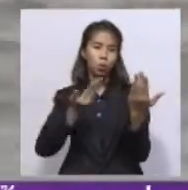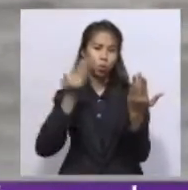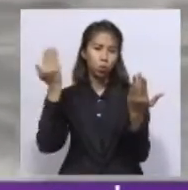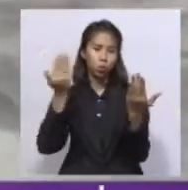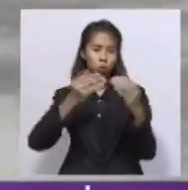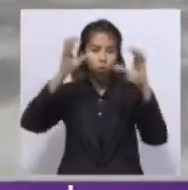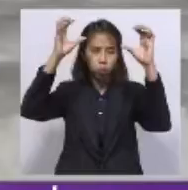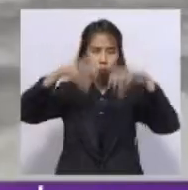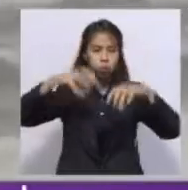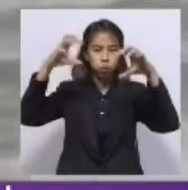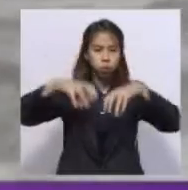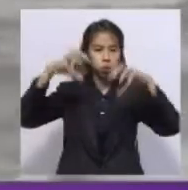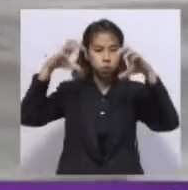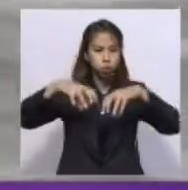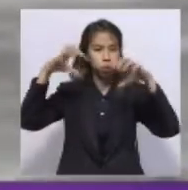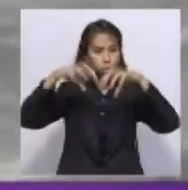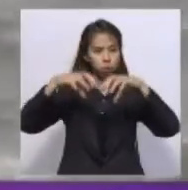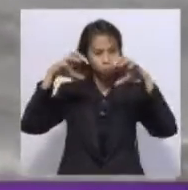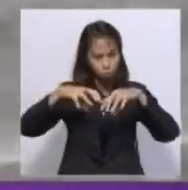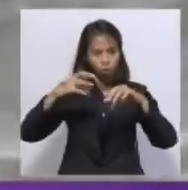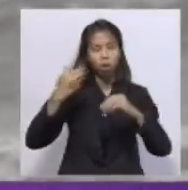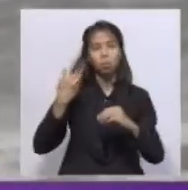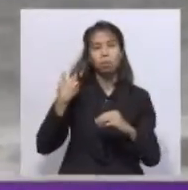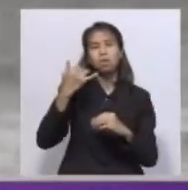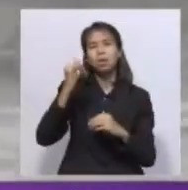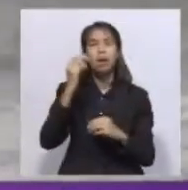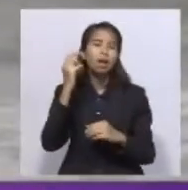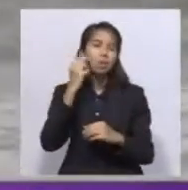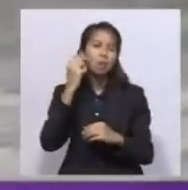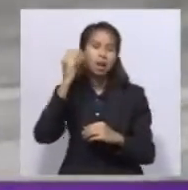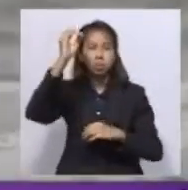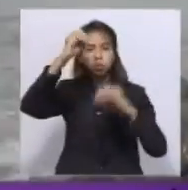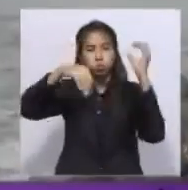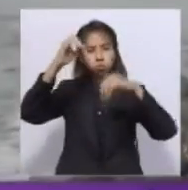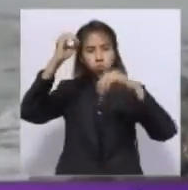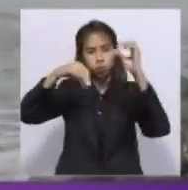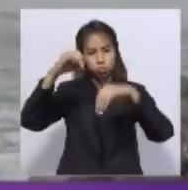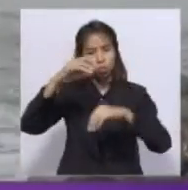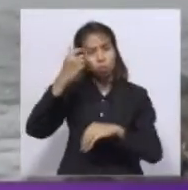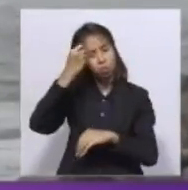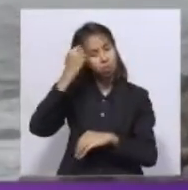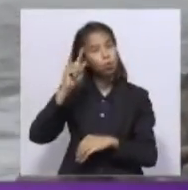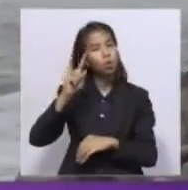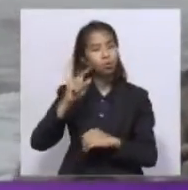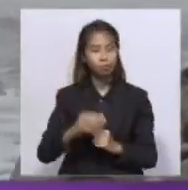ฟ้าคะนองและลมกระโชกแรงกับมีลูกเห็บตกในบางพื้นที่ต่อไปอีก1วัน